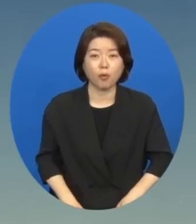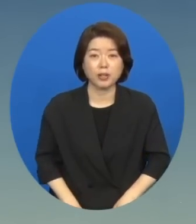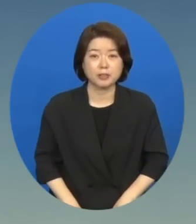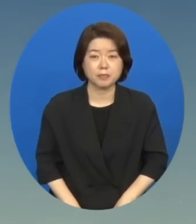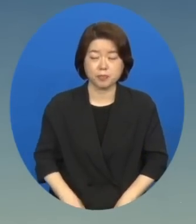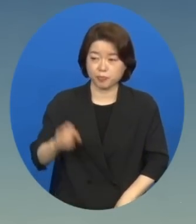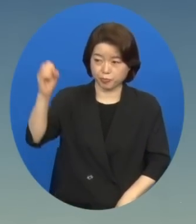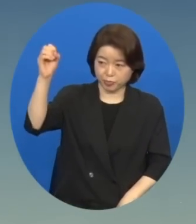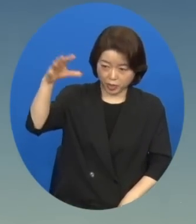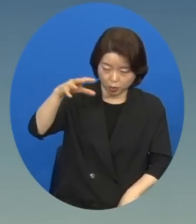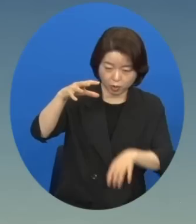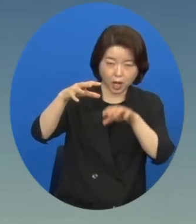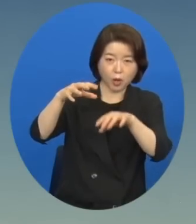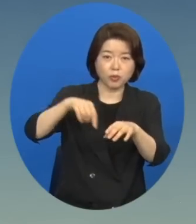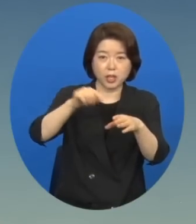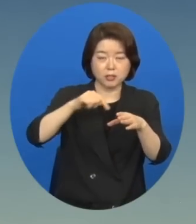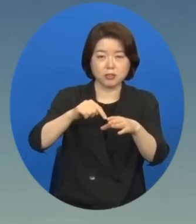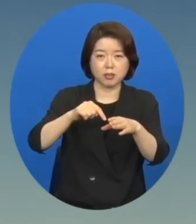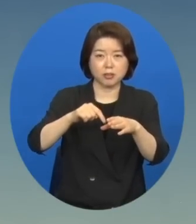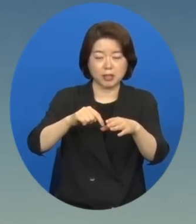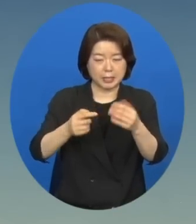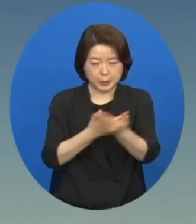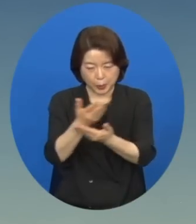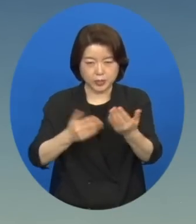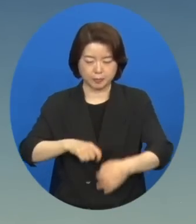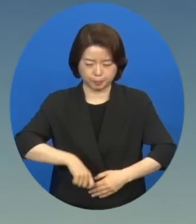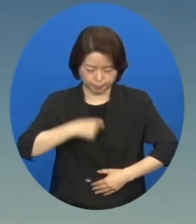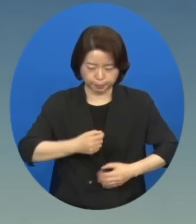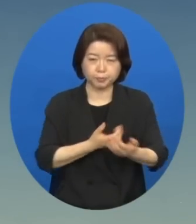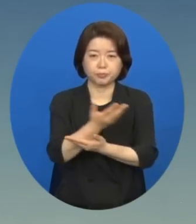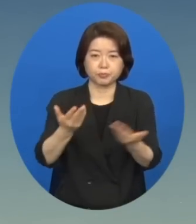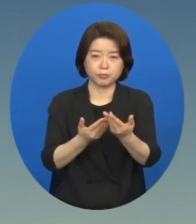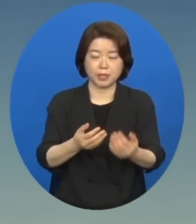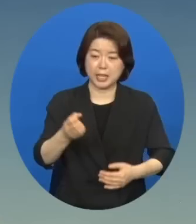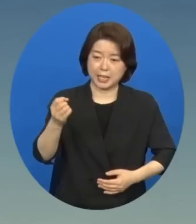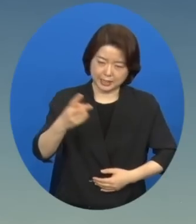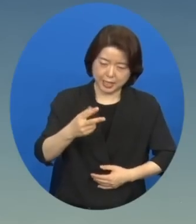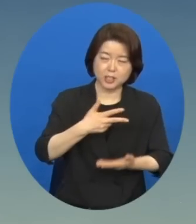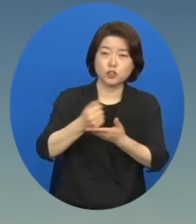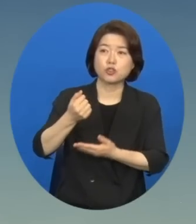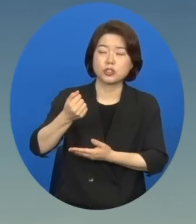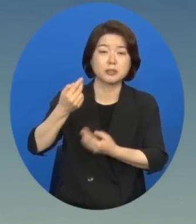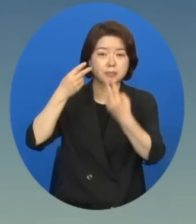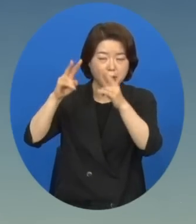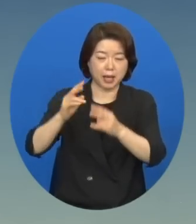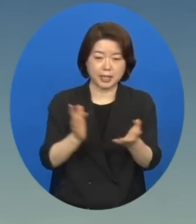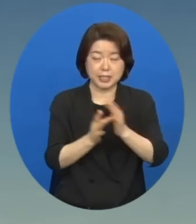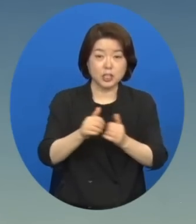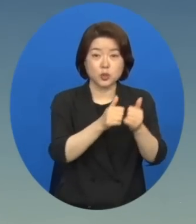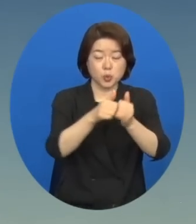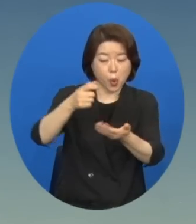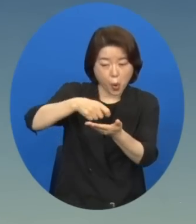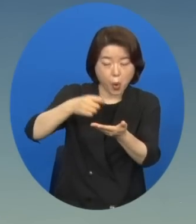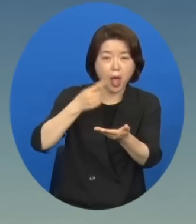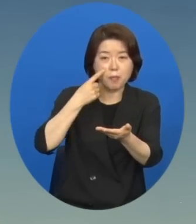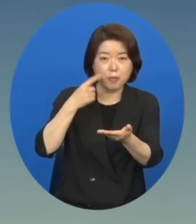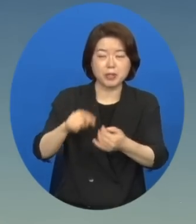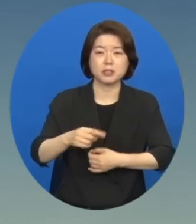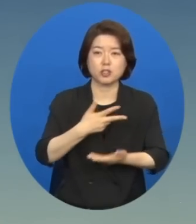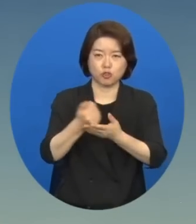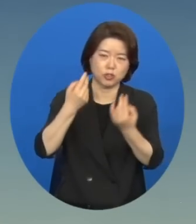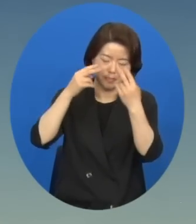빛 가운데 교제하는 거예요. 우리 다시 주님 바라보자. 예수동의 일기 쓰면서 우리 주님 다시